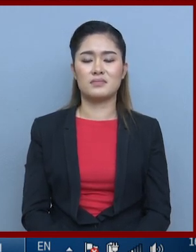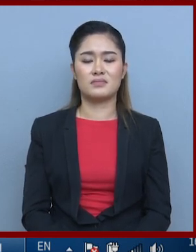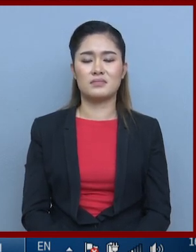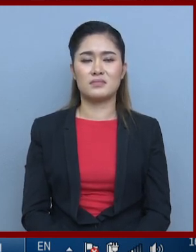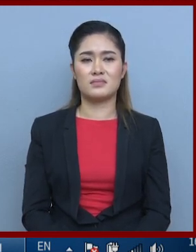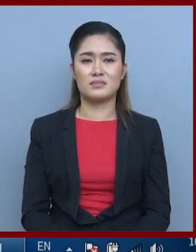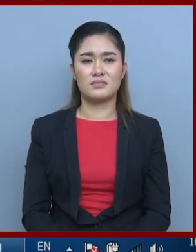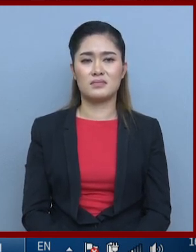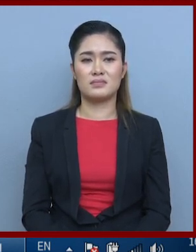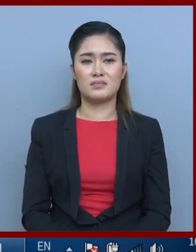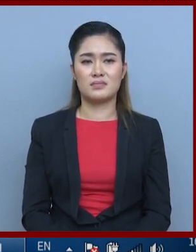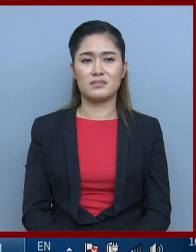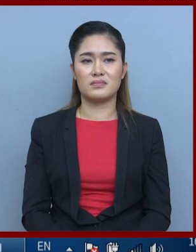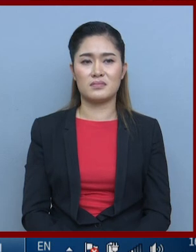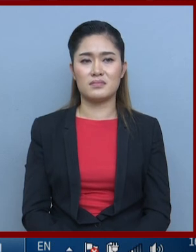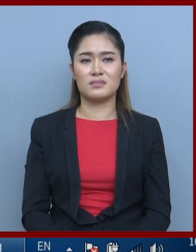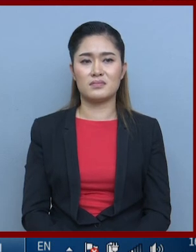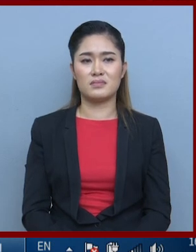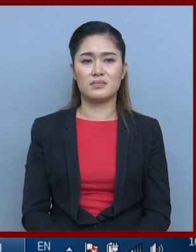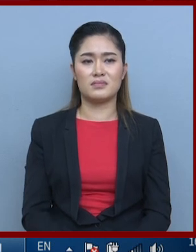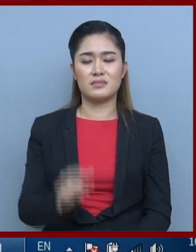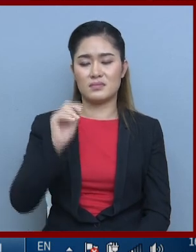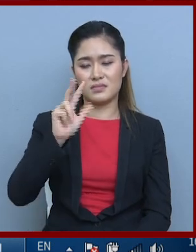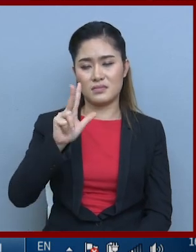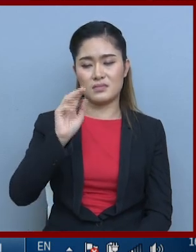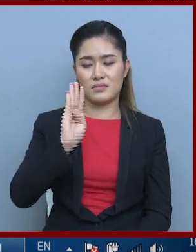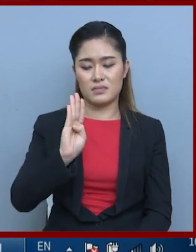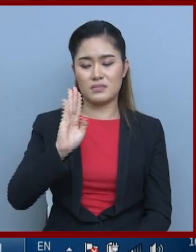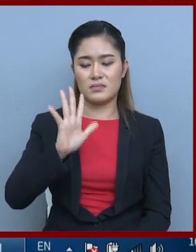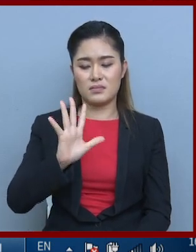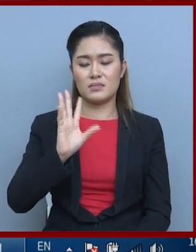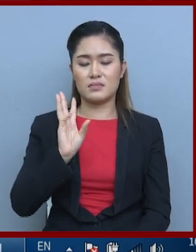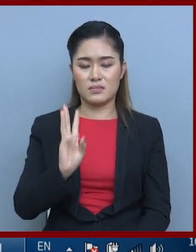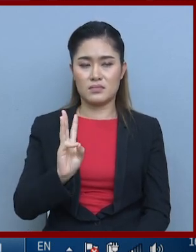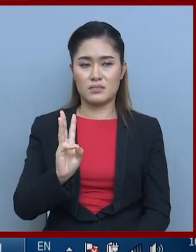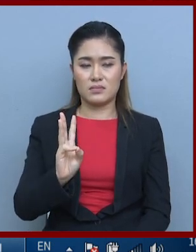สามแล้ว4 5 6